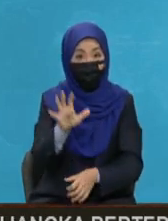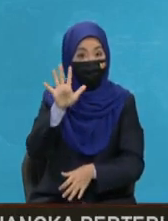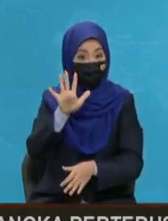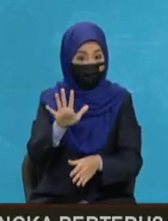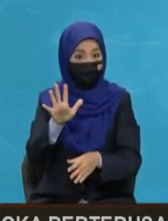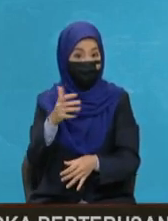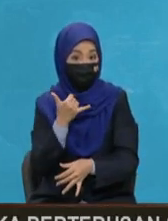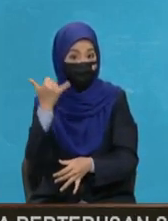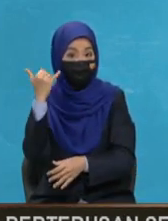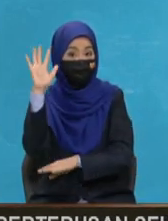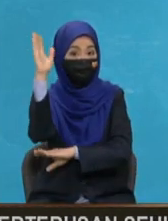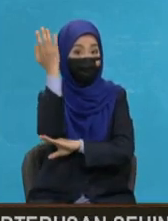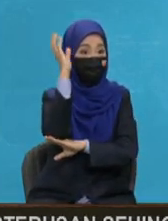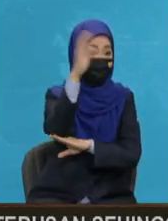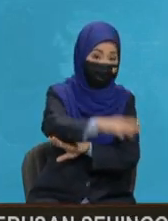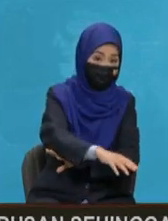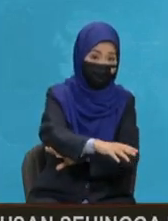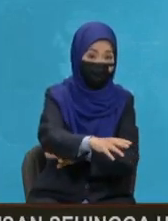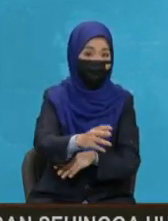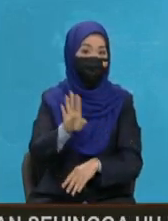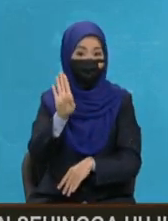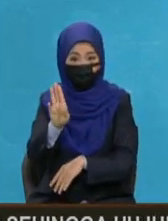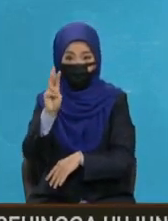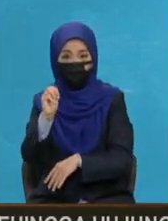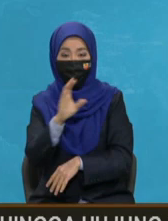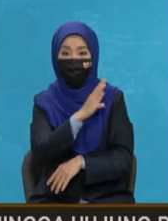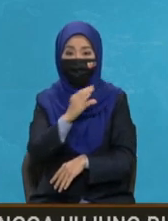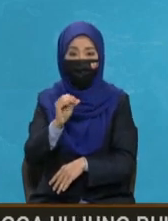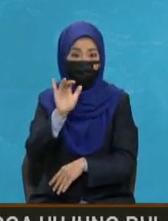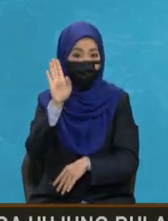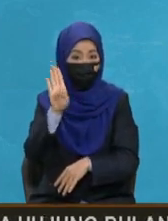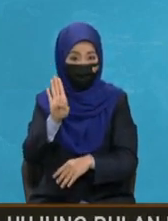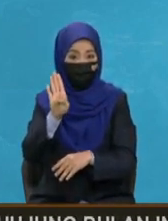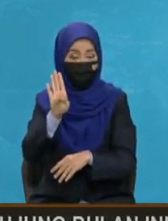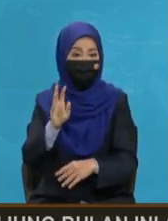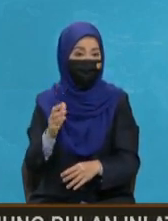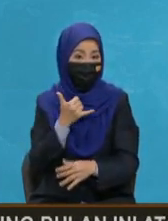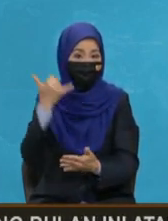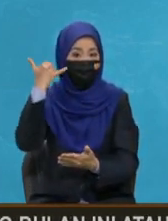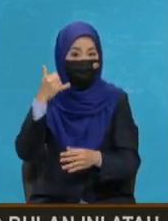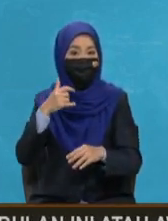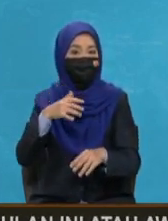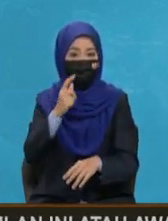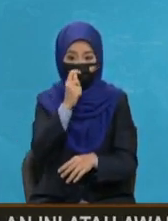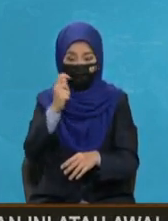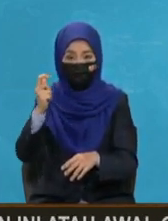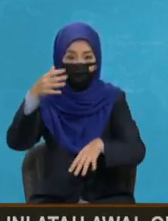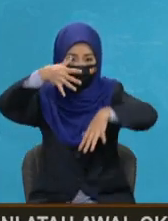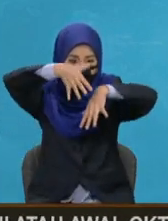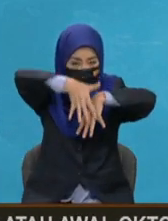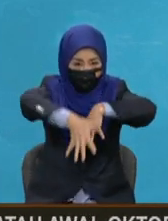lima panggilan pokok tumpang tidak er Brunei dan Muara dan empat panggilan tanah shore di daerah